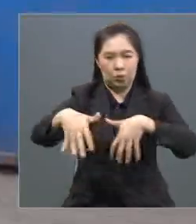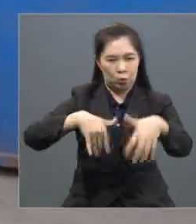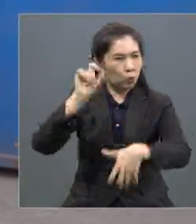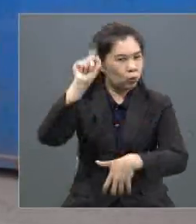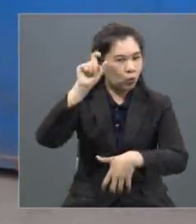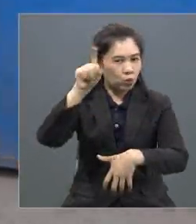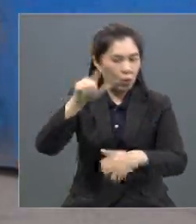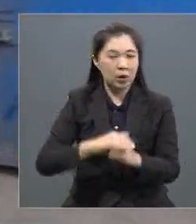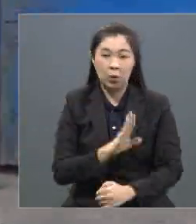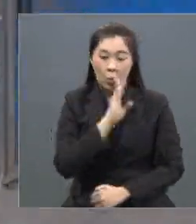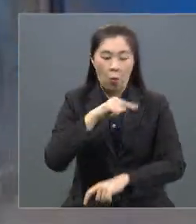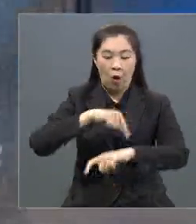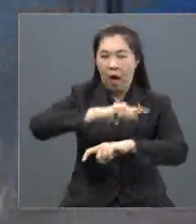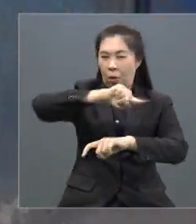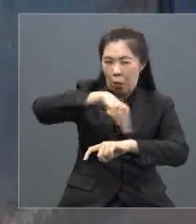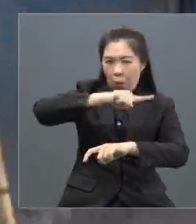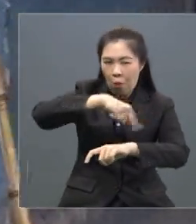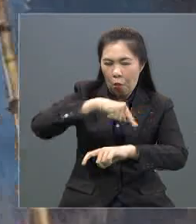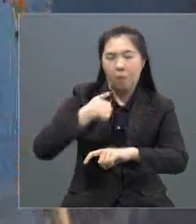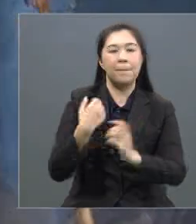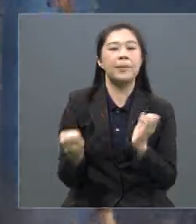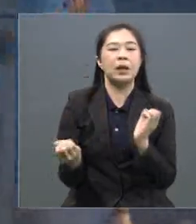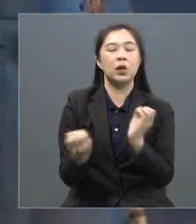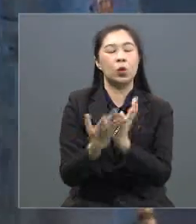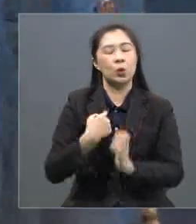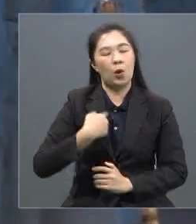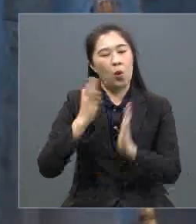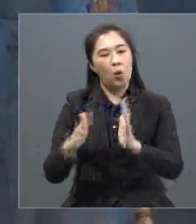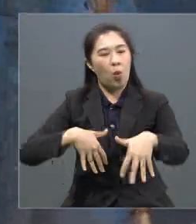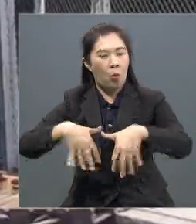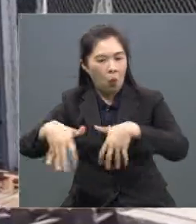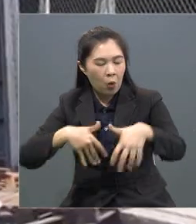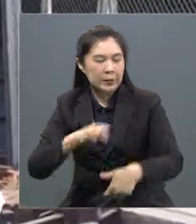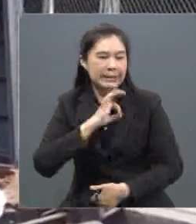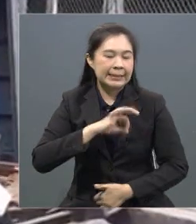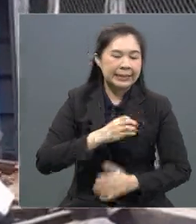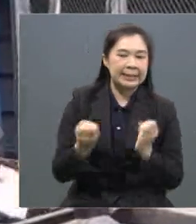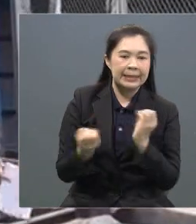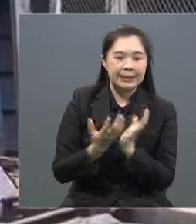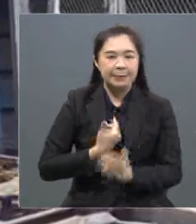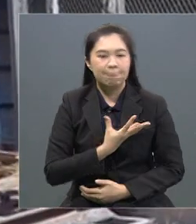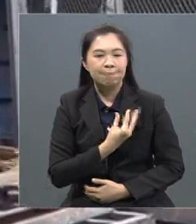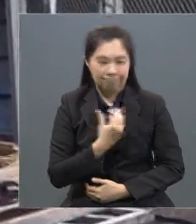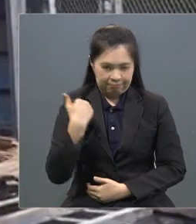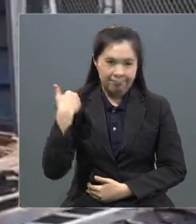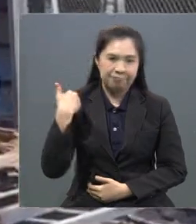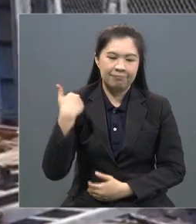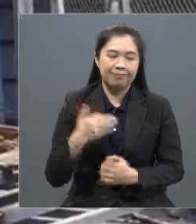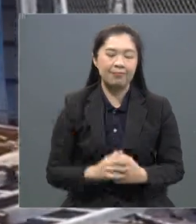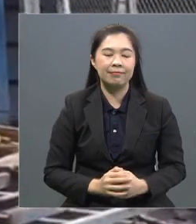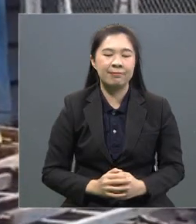เพราะหากใช้เวลานานจนเกินไปก็จะส่งผลกระทบต่อความรู้สึกของพี่น้องประชาชนที่อยู่ในพื้นที่ได้นะ